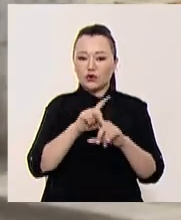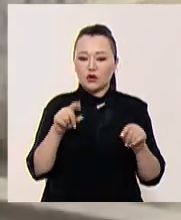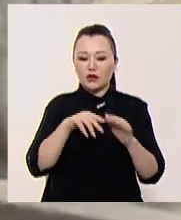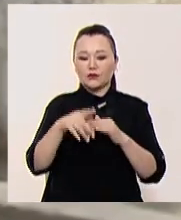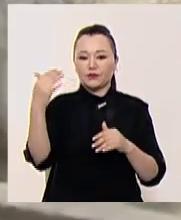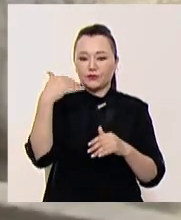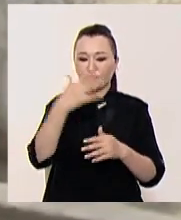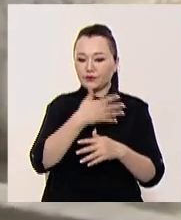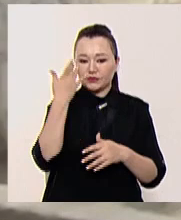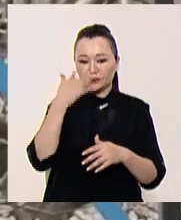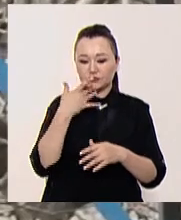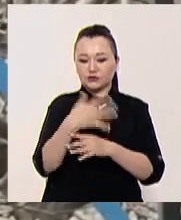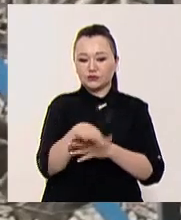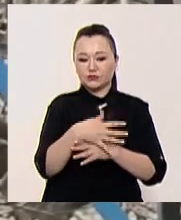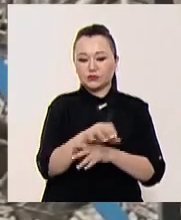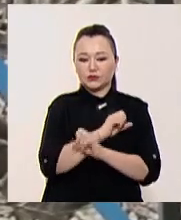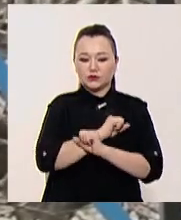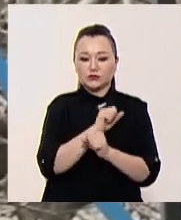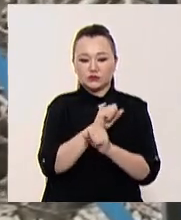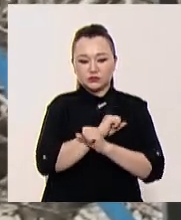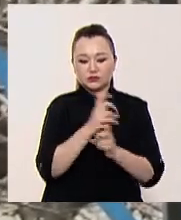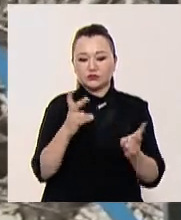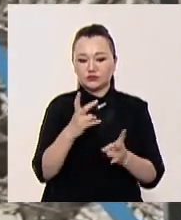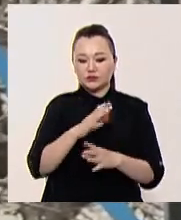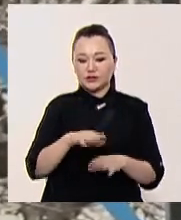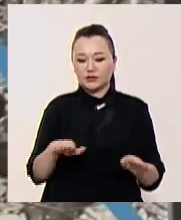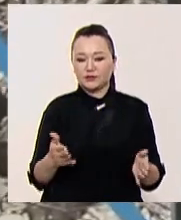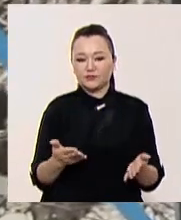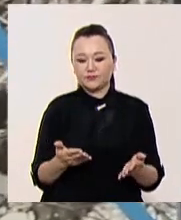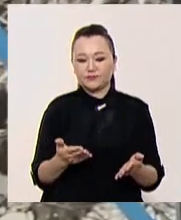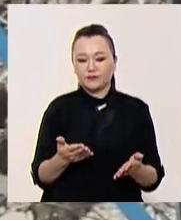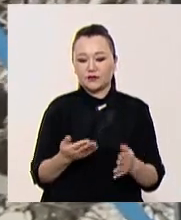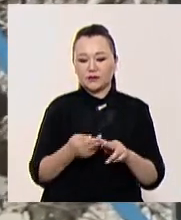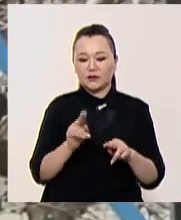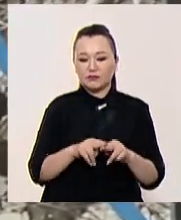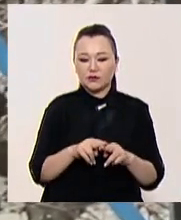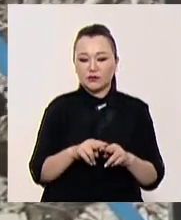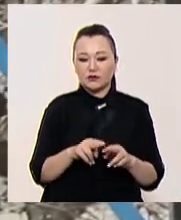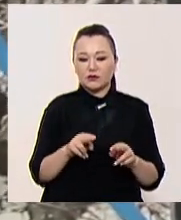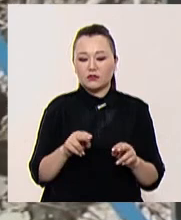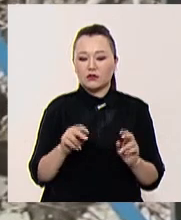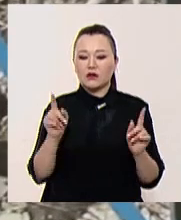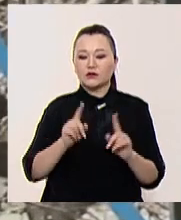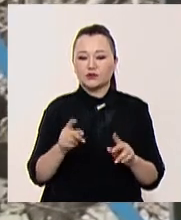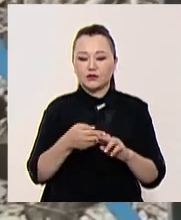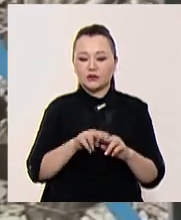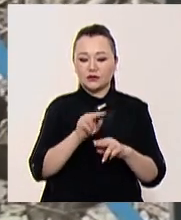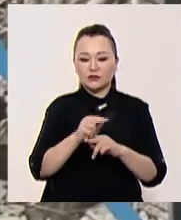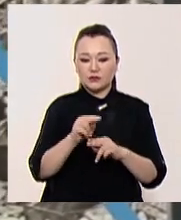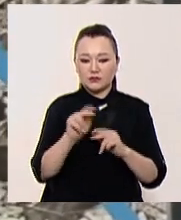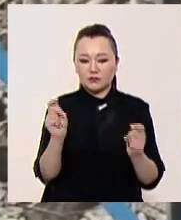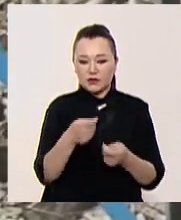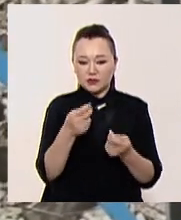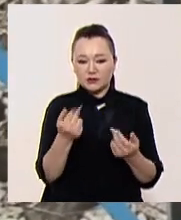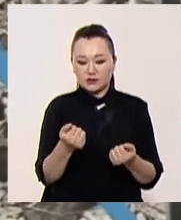Жазда қыдырады, демалады бұларда. Балалар демалу керек емес пе жазда деген бір мезгіл? Сондықтан да ачу, мына оқыған оқу аз деп тұр ма